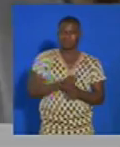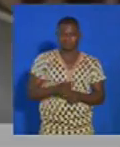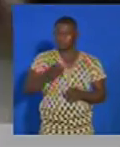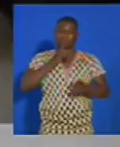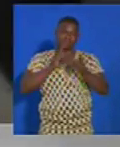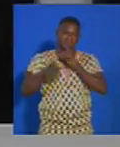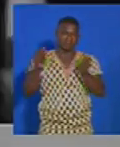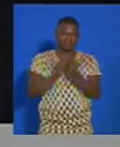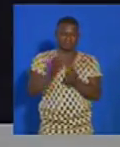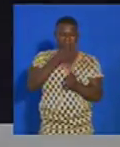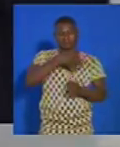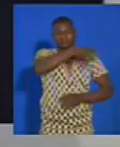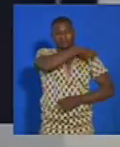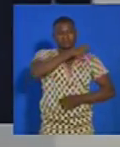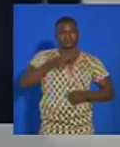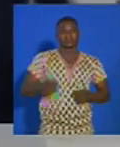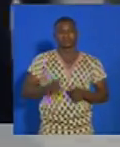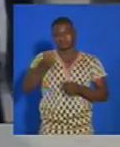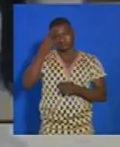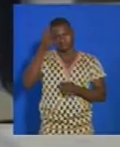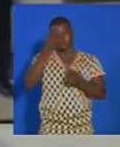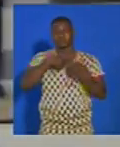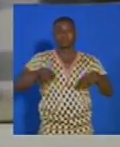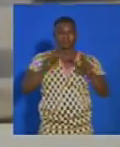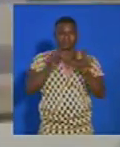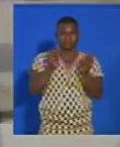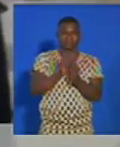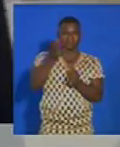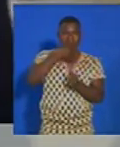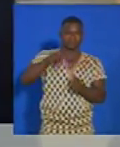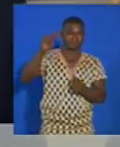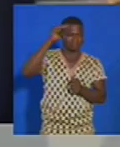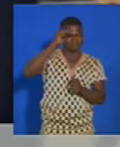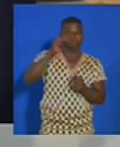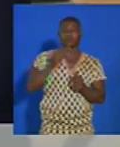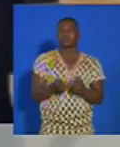gouvernement d'union nationale libyenne. Une rencontre avec le maréchal Haftar est aussi prévue